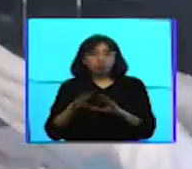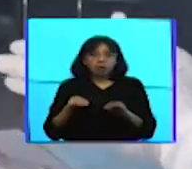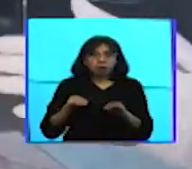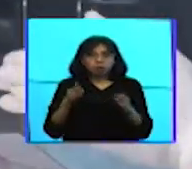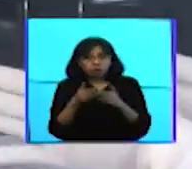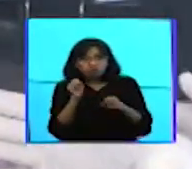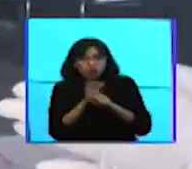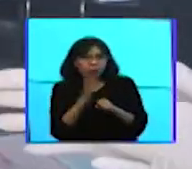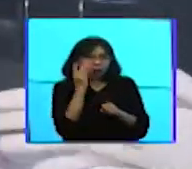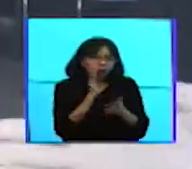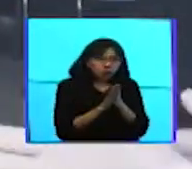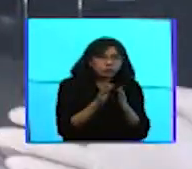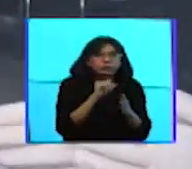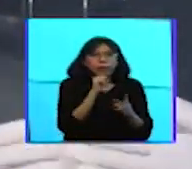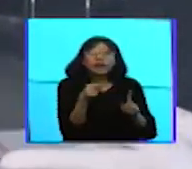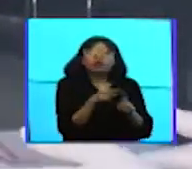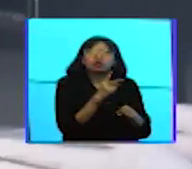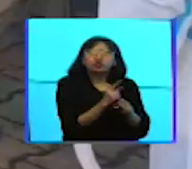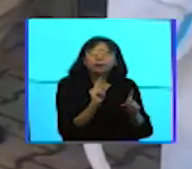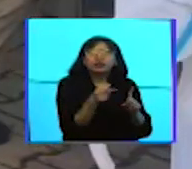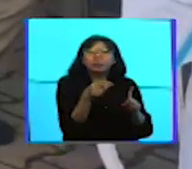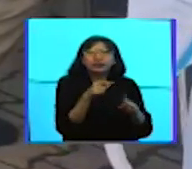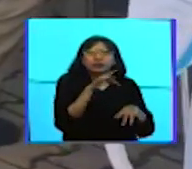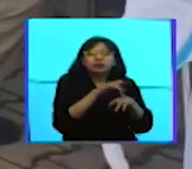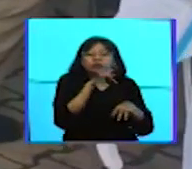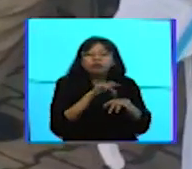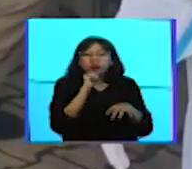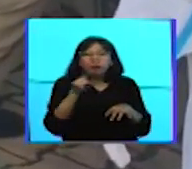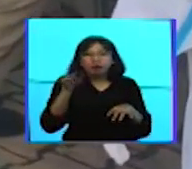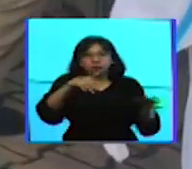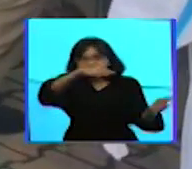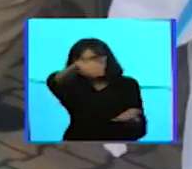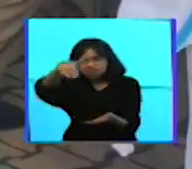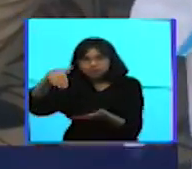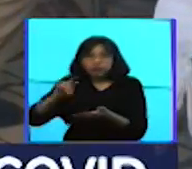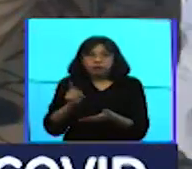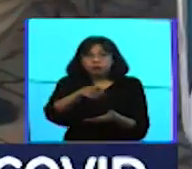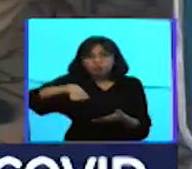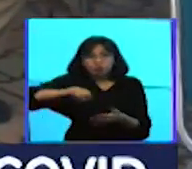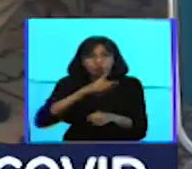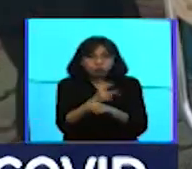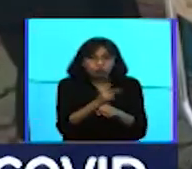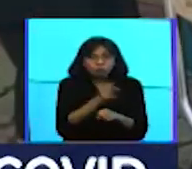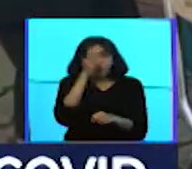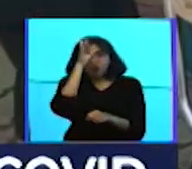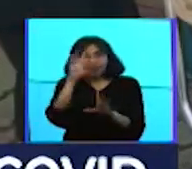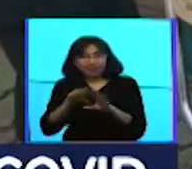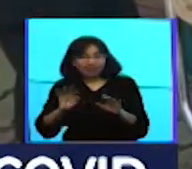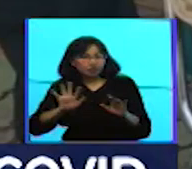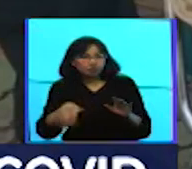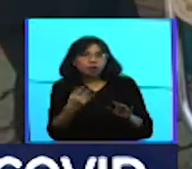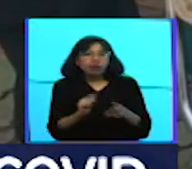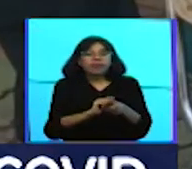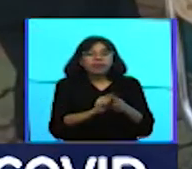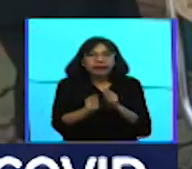semua pihak yang kotak dekat dan kotak Arab guru dan karyawan telah menjalani tes suap antigen untuk memastikan putusnya rantai